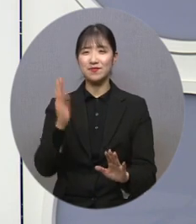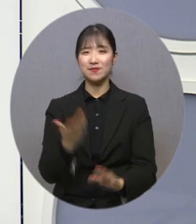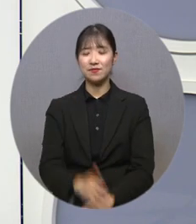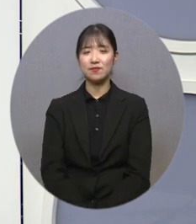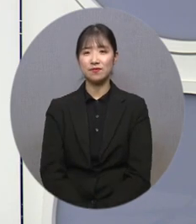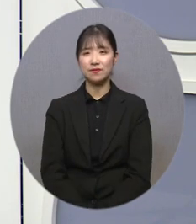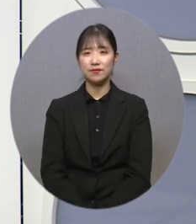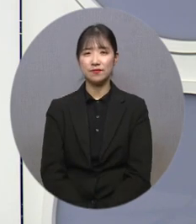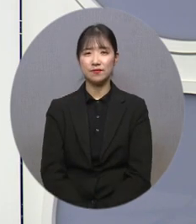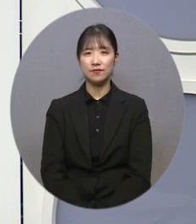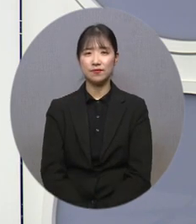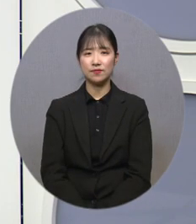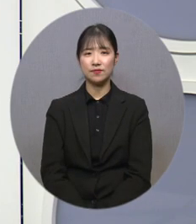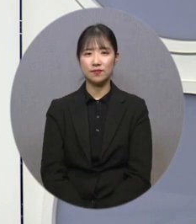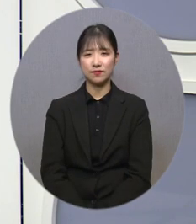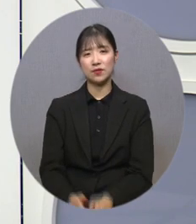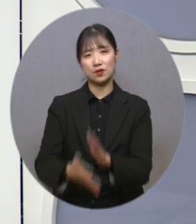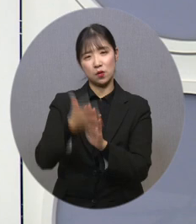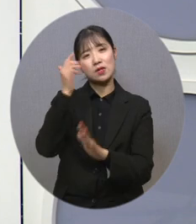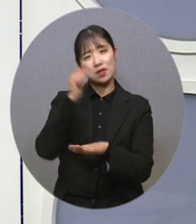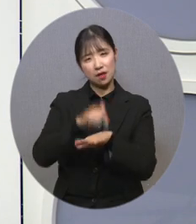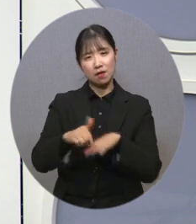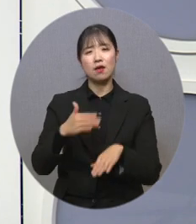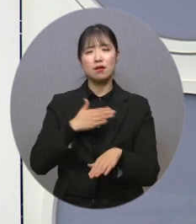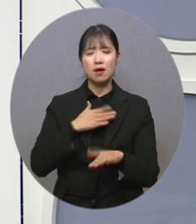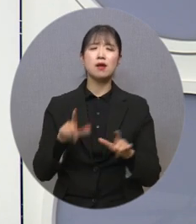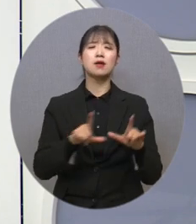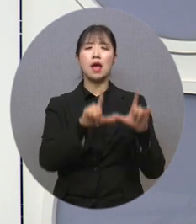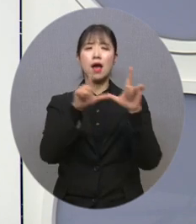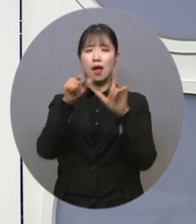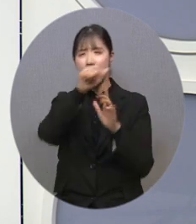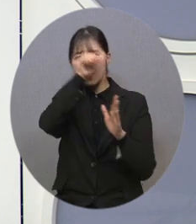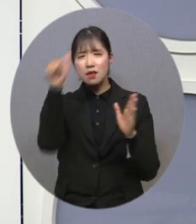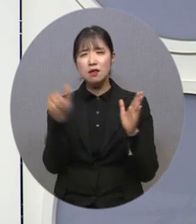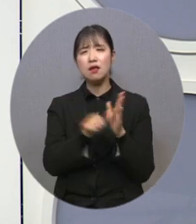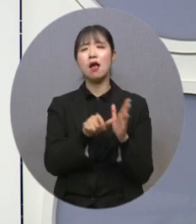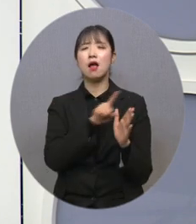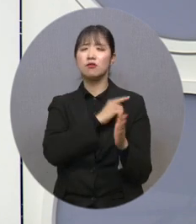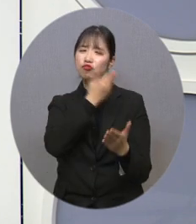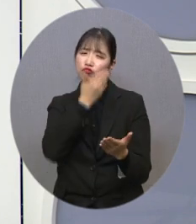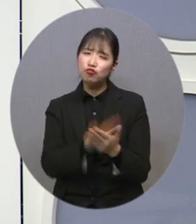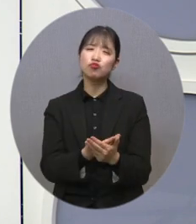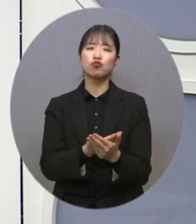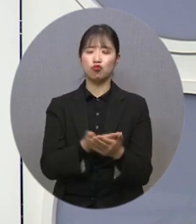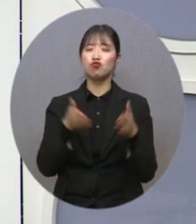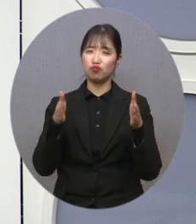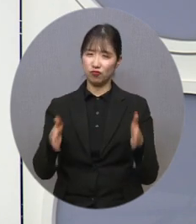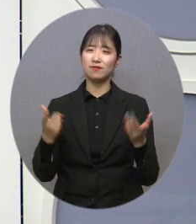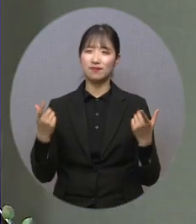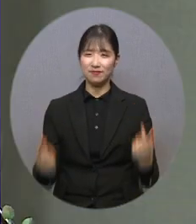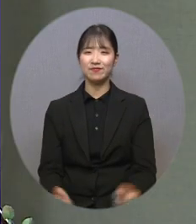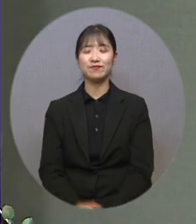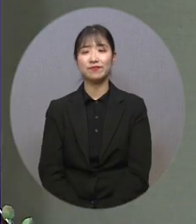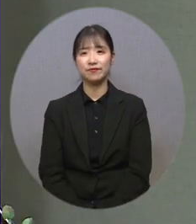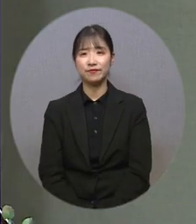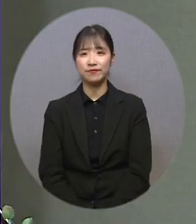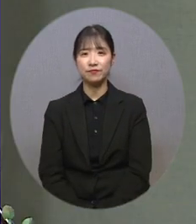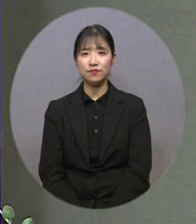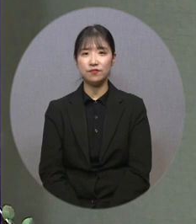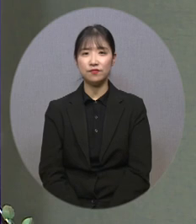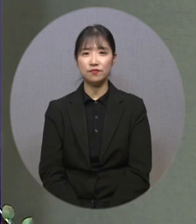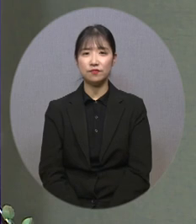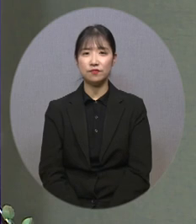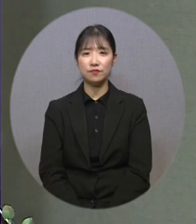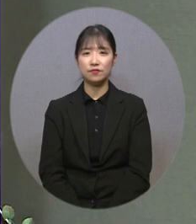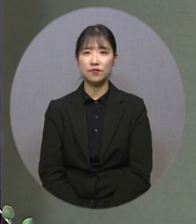이렇게 말씀드리고 하여튼 도시 계획은 저의 삶의 가장 중요한 부분이었다는 말씀을 드릴 수 있겠습니다.